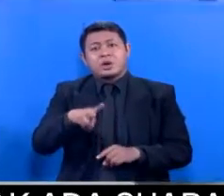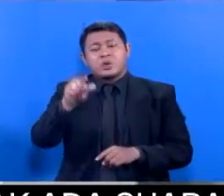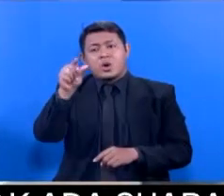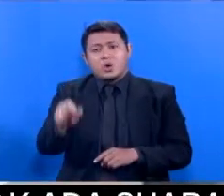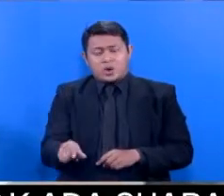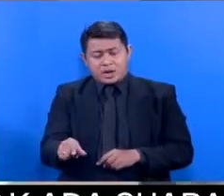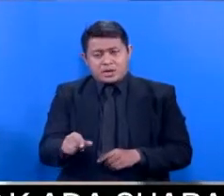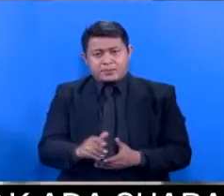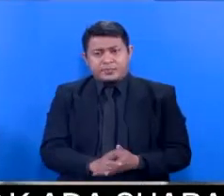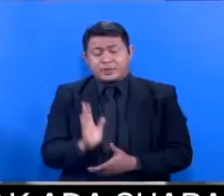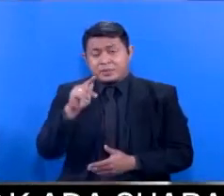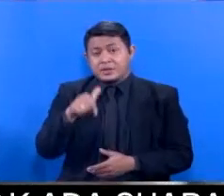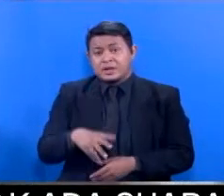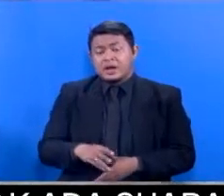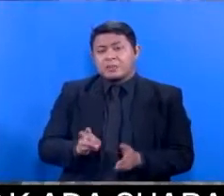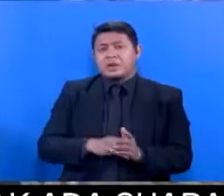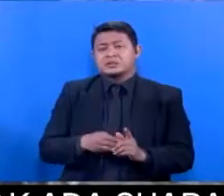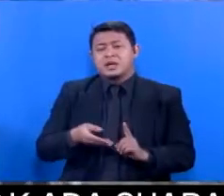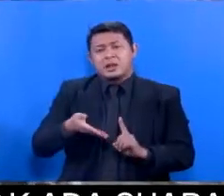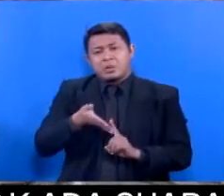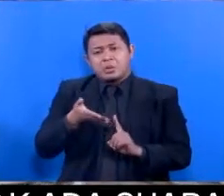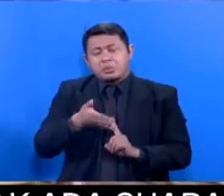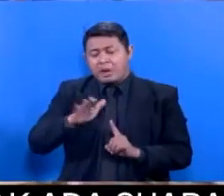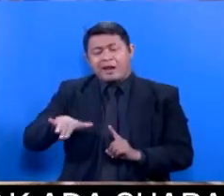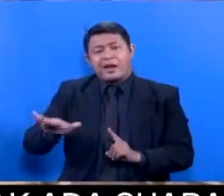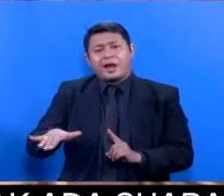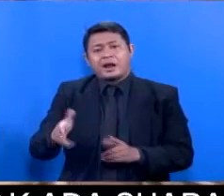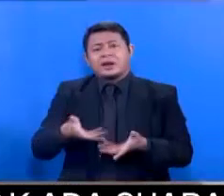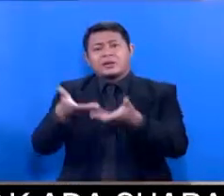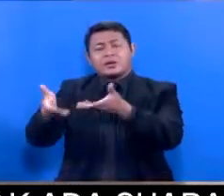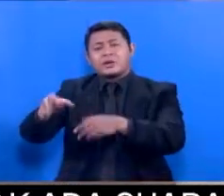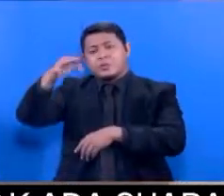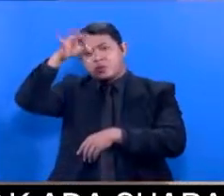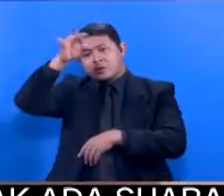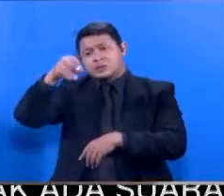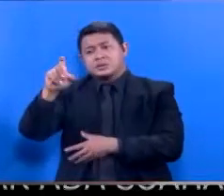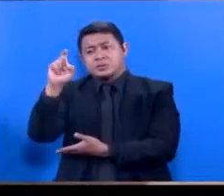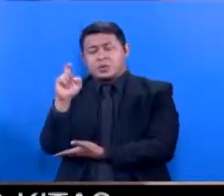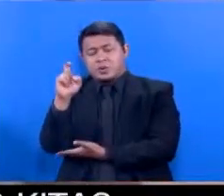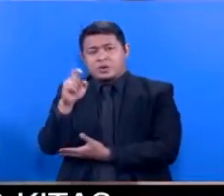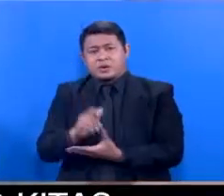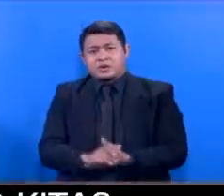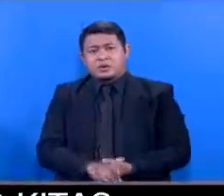orang. Hingga kini kasus dugaan pedofilia dilimpahkan ke unit PPA Reskrim Polres Bogor.